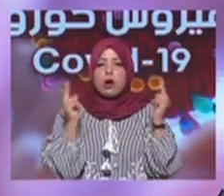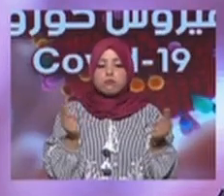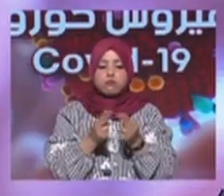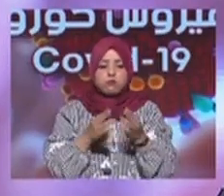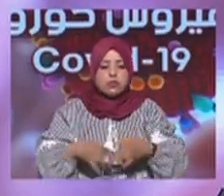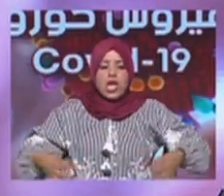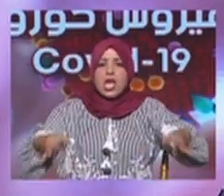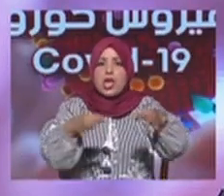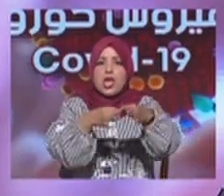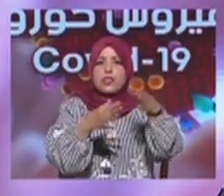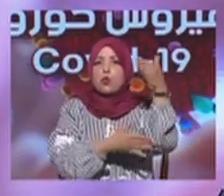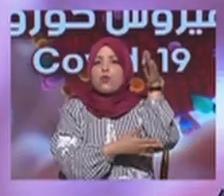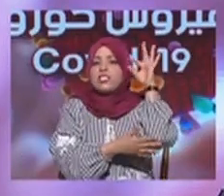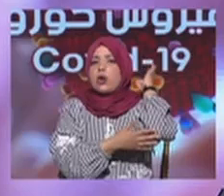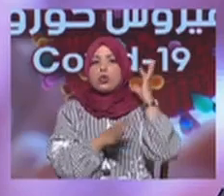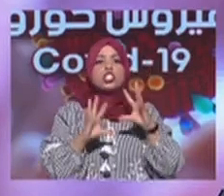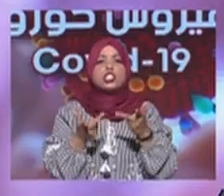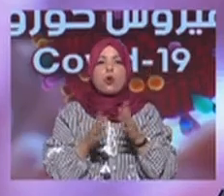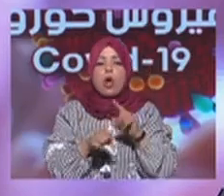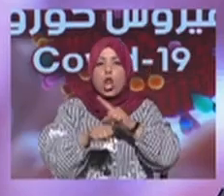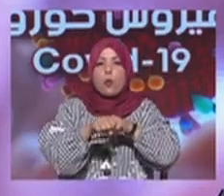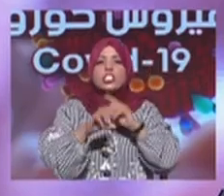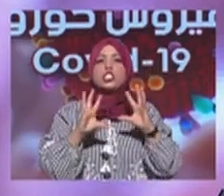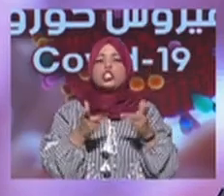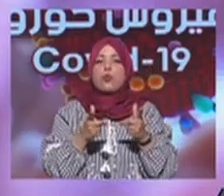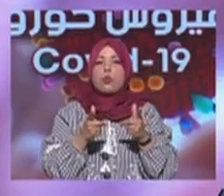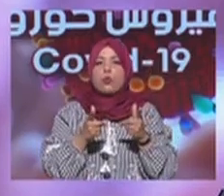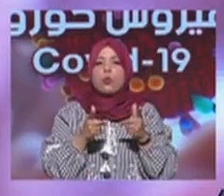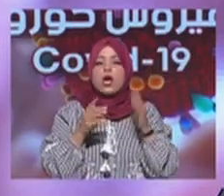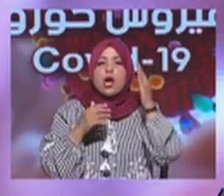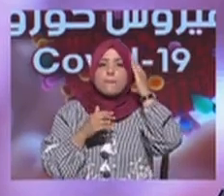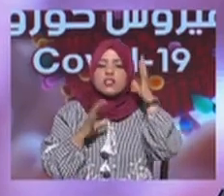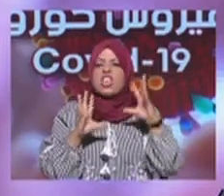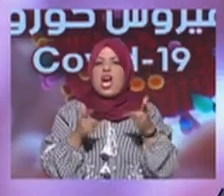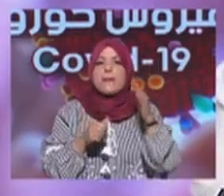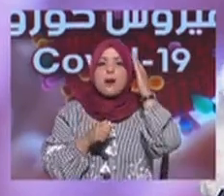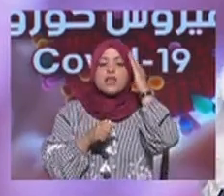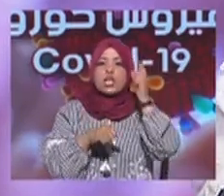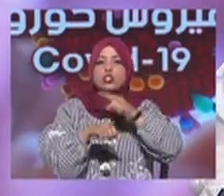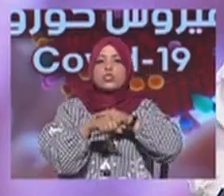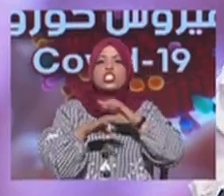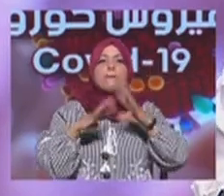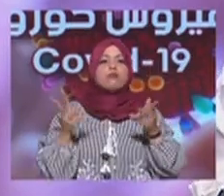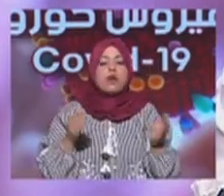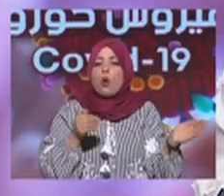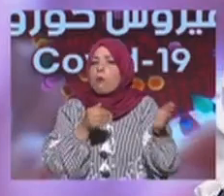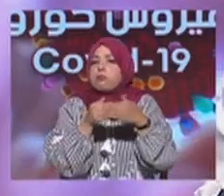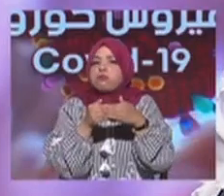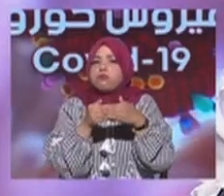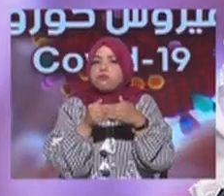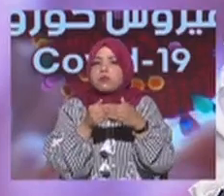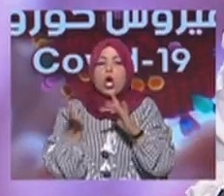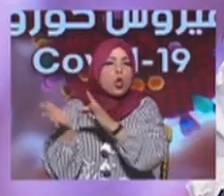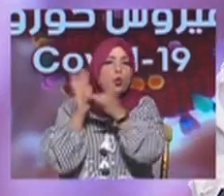وزاره الصحه في الديكونفينمون؟ وقت اذا كان ما نعرفش البيك وقتاش، دونك ما نعرفش وقتاش باش نعمل ديكونفينمون. برشا ناس تحكي في البلدان العالم تحكي